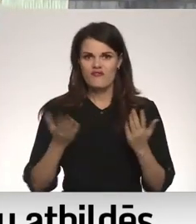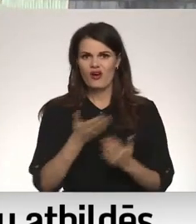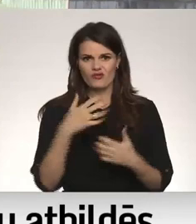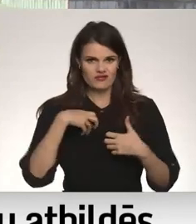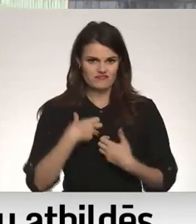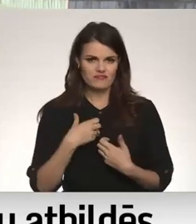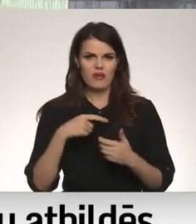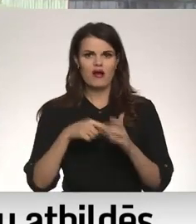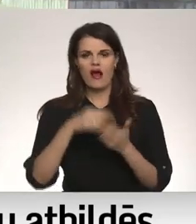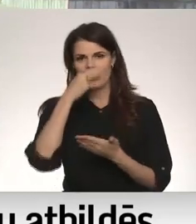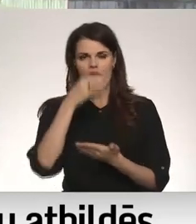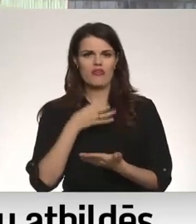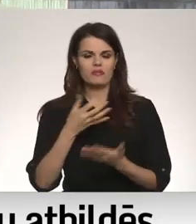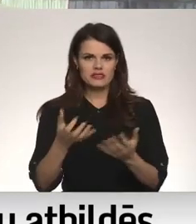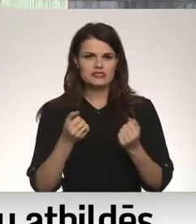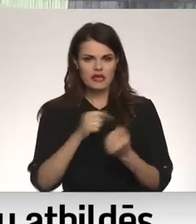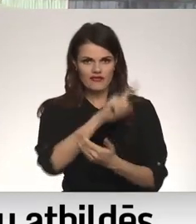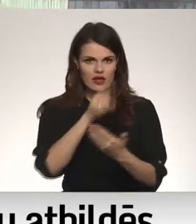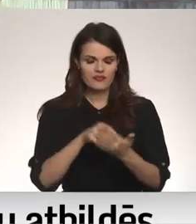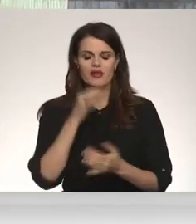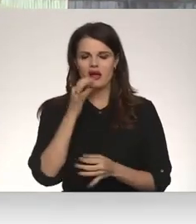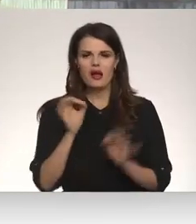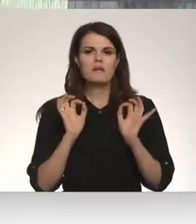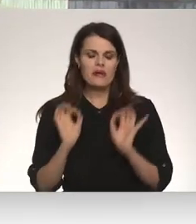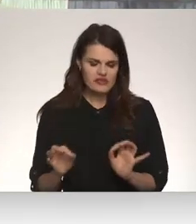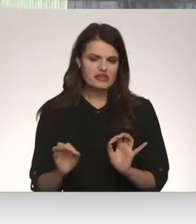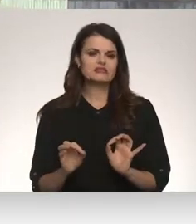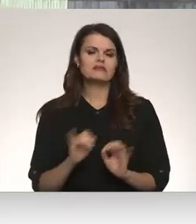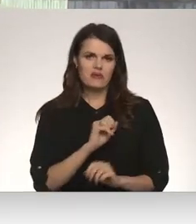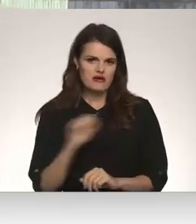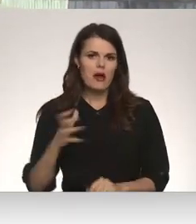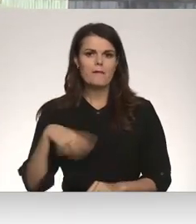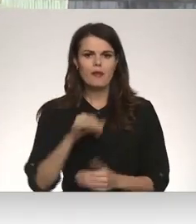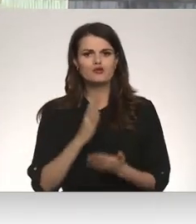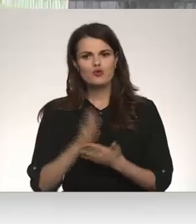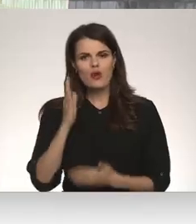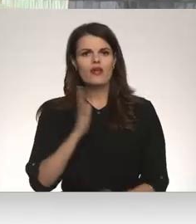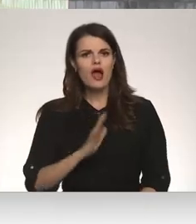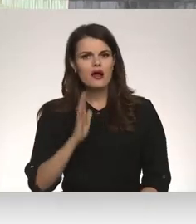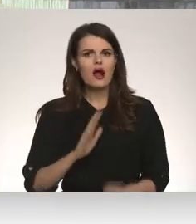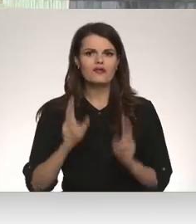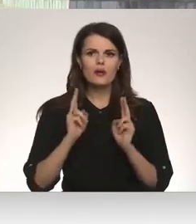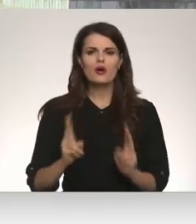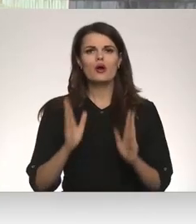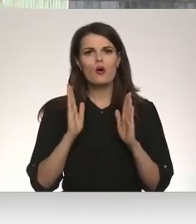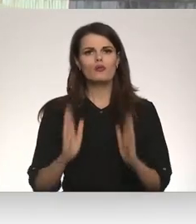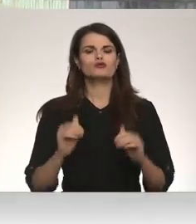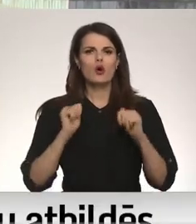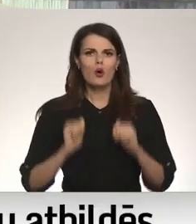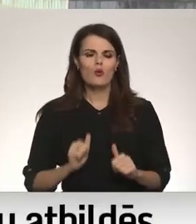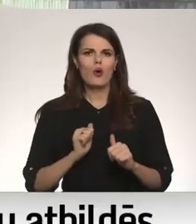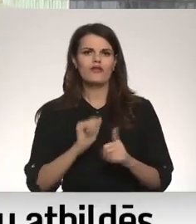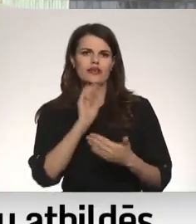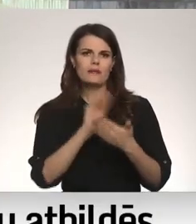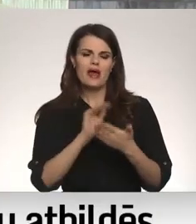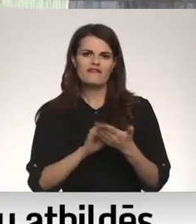vīlies par tām atbildēm par to iznākumu? Patiesību sakot, jā, jo mēs noteikti gaidījām to, ka būs godīgi piefiksētas